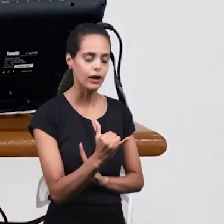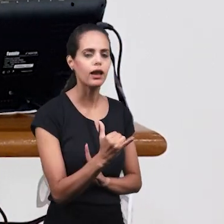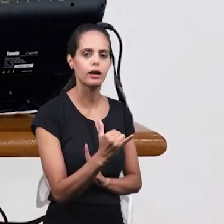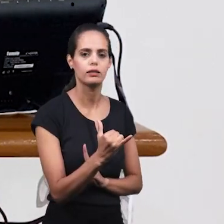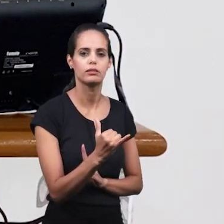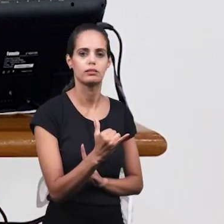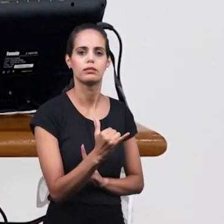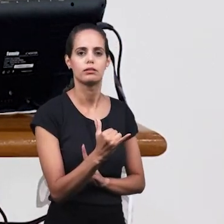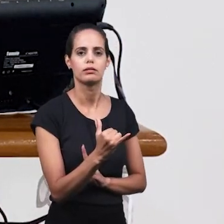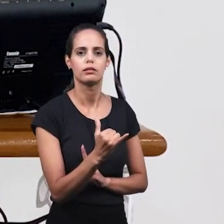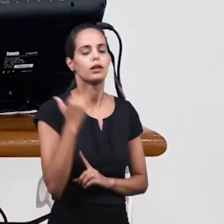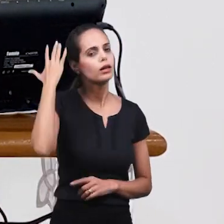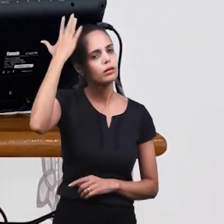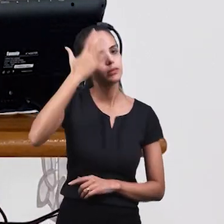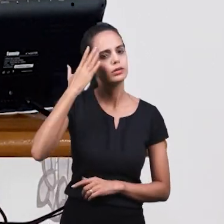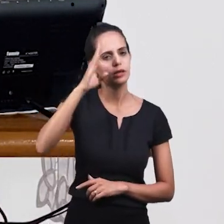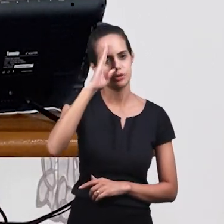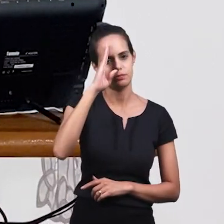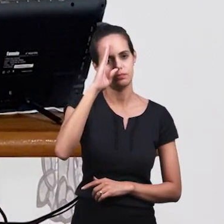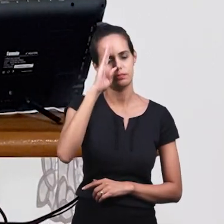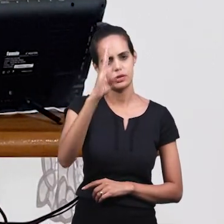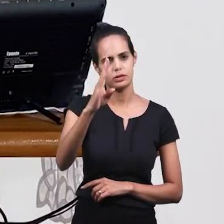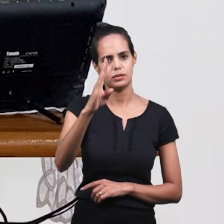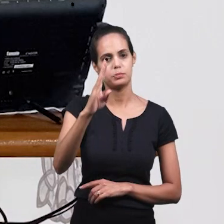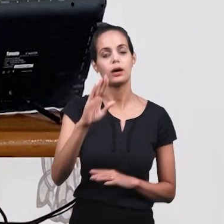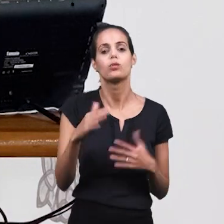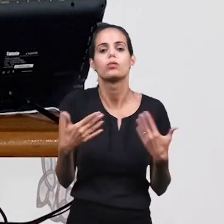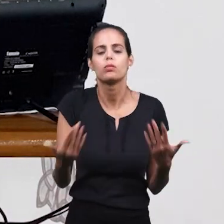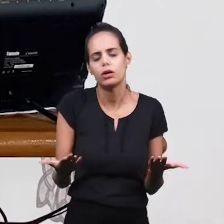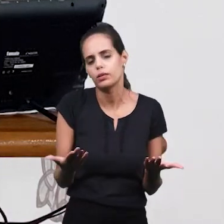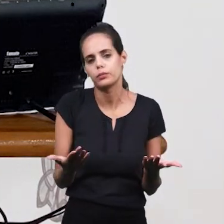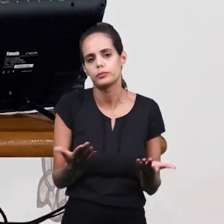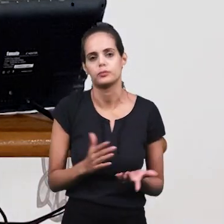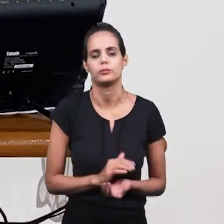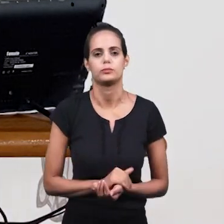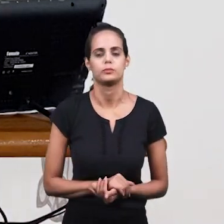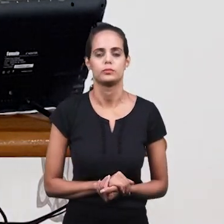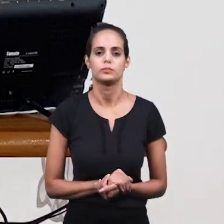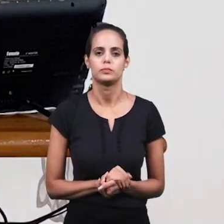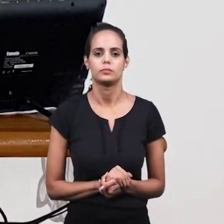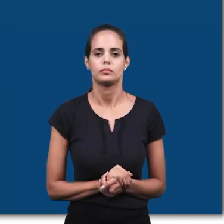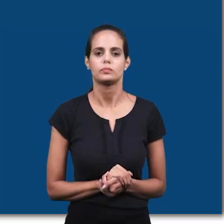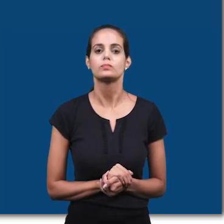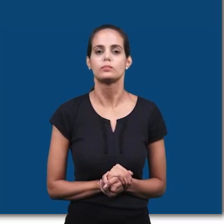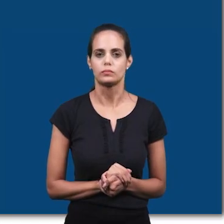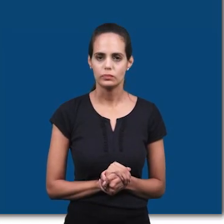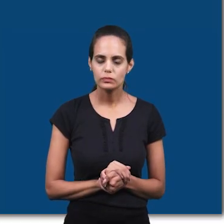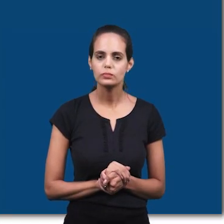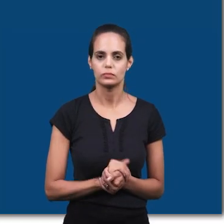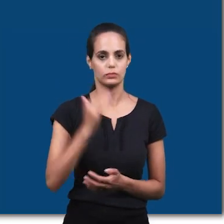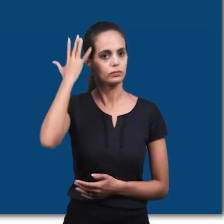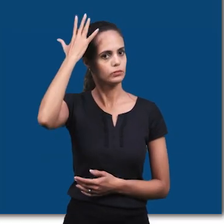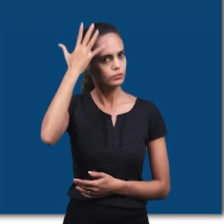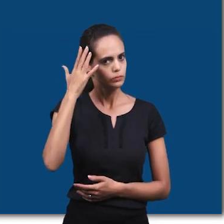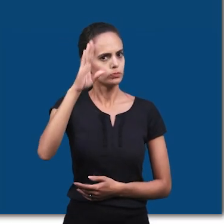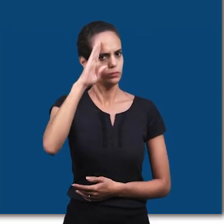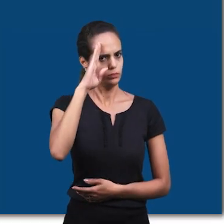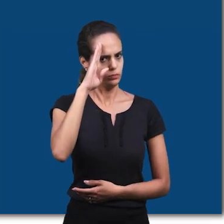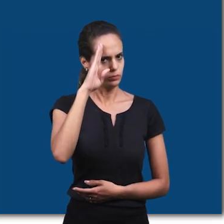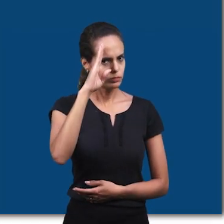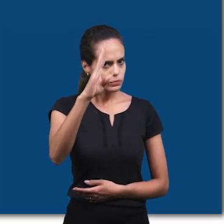message pour ce moment où la difficulté était installée? Le message était « Dites aux enfants d'Israël qui